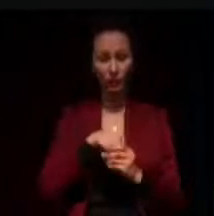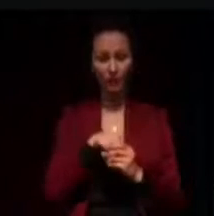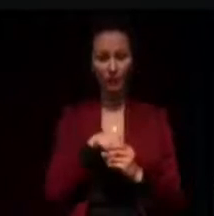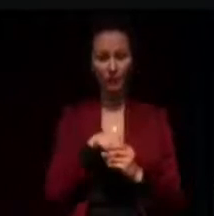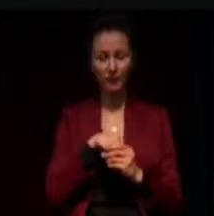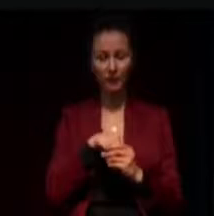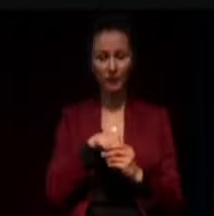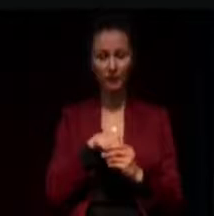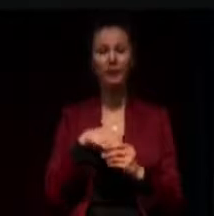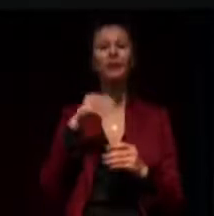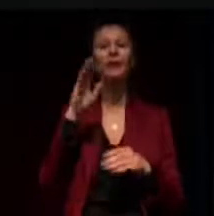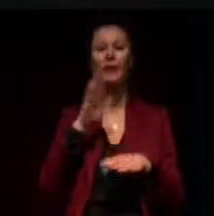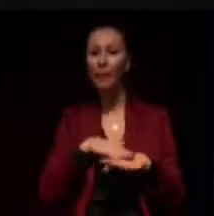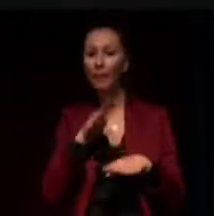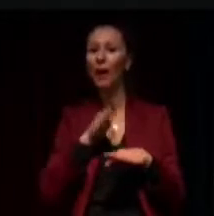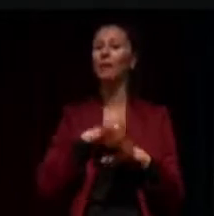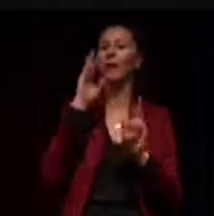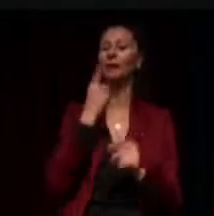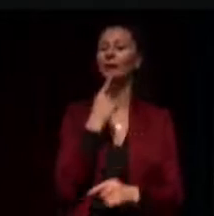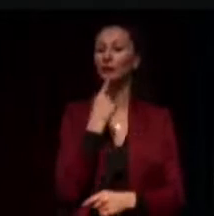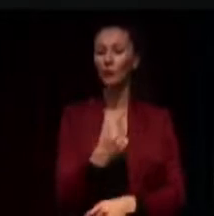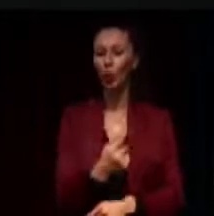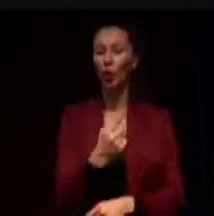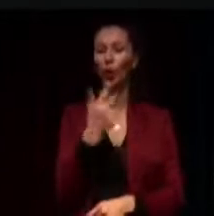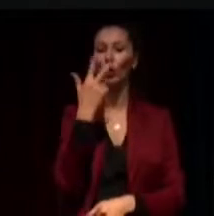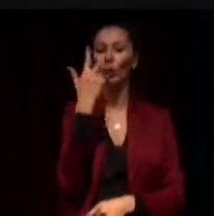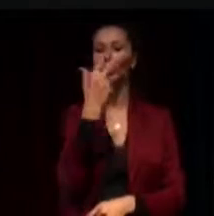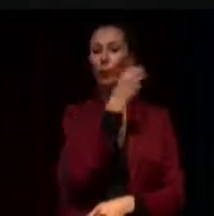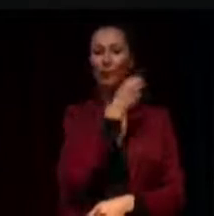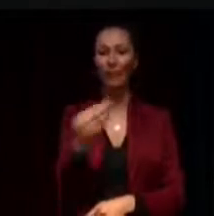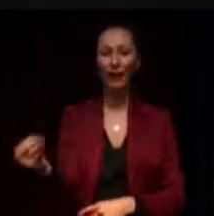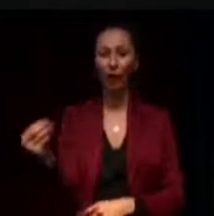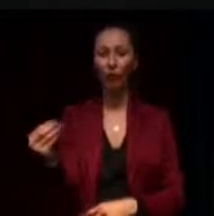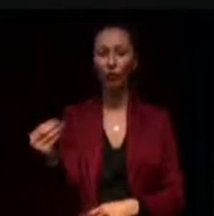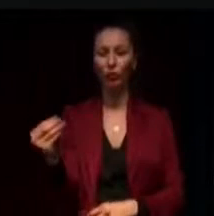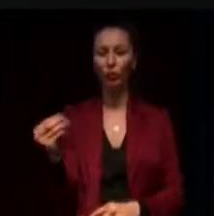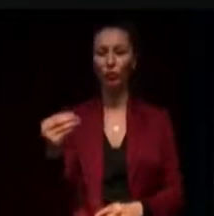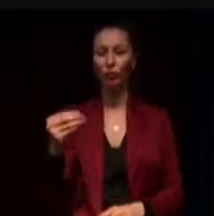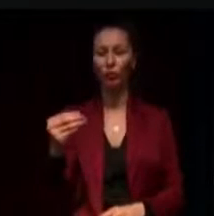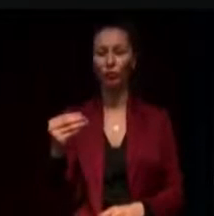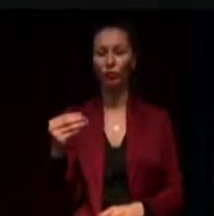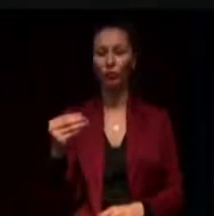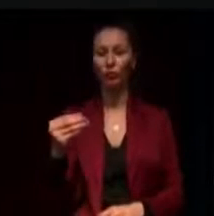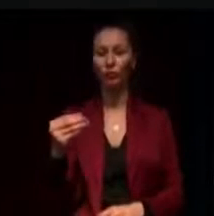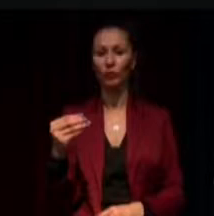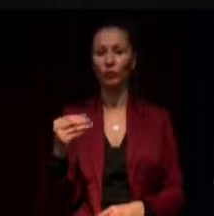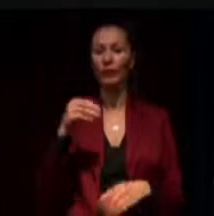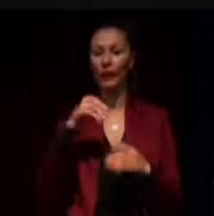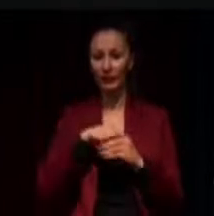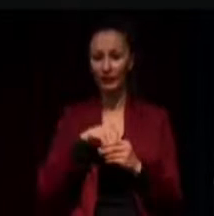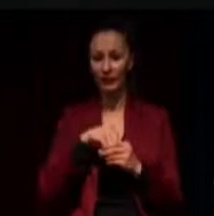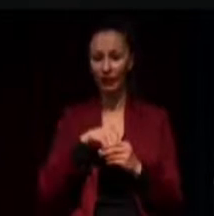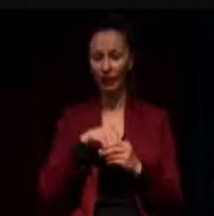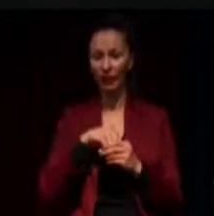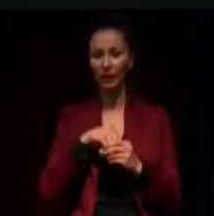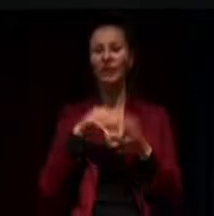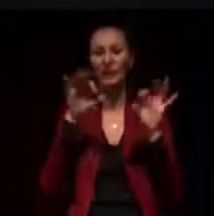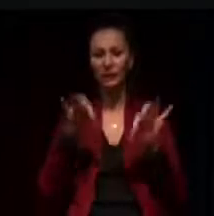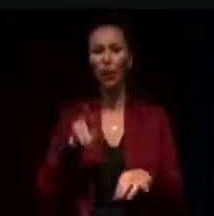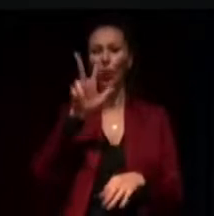Bergama geliyor. Yapılamazdan Bergama geliyor. 3 milyon megawattlık. Şimdi